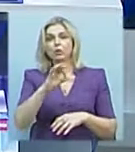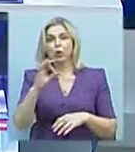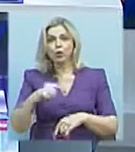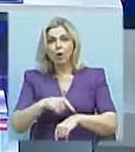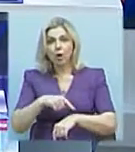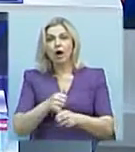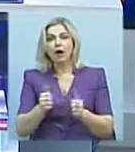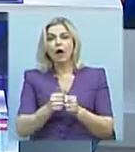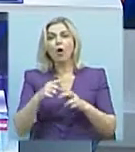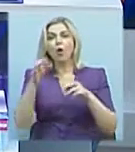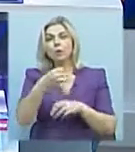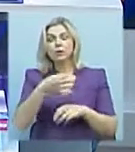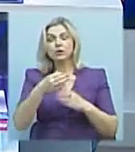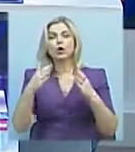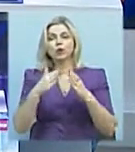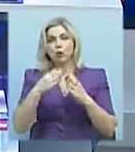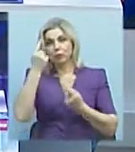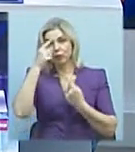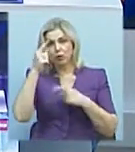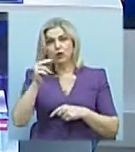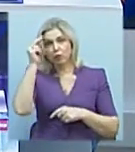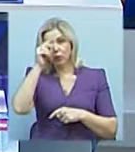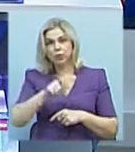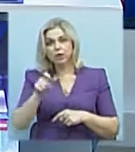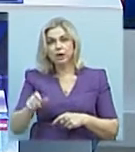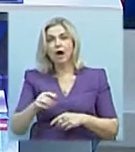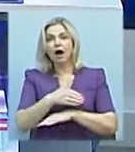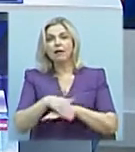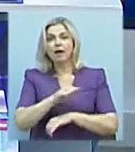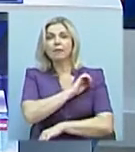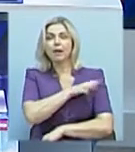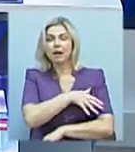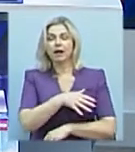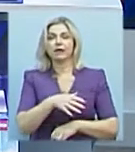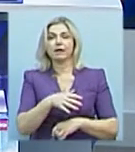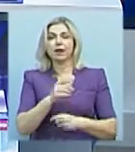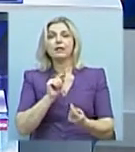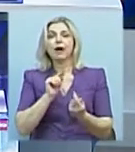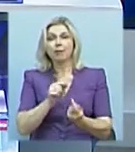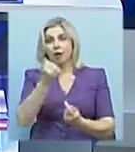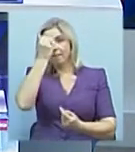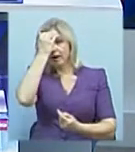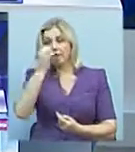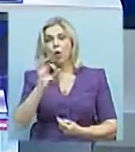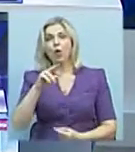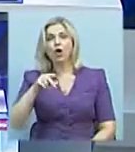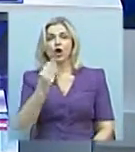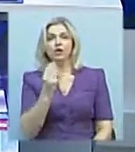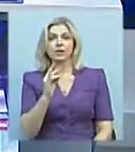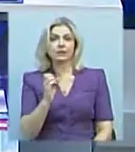біля обласного будинку творчості учнів за адресою вулиця Адміральська, за навпроти пам'ятника